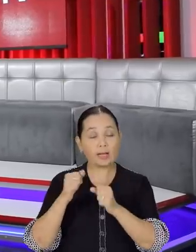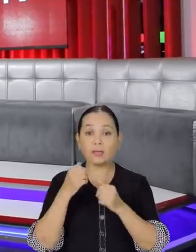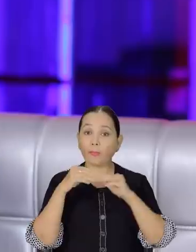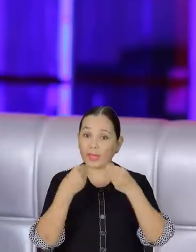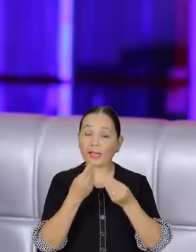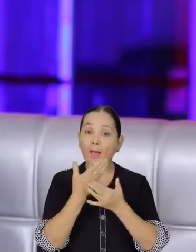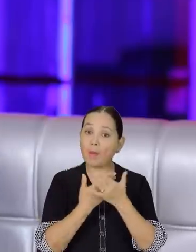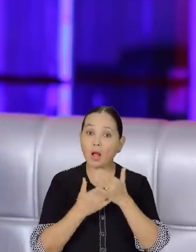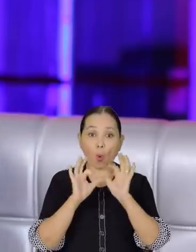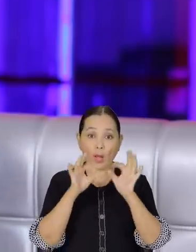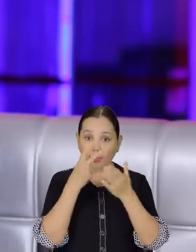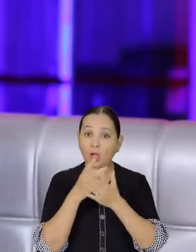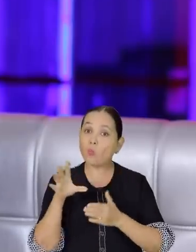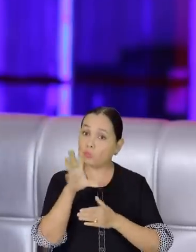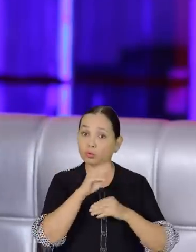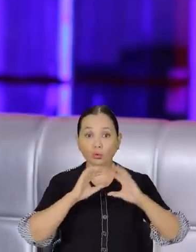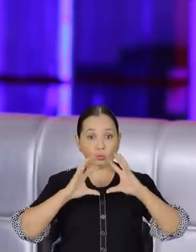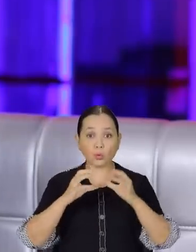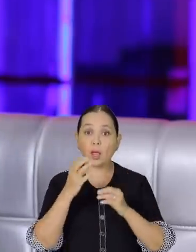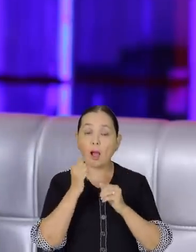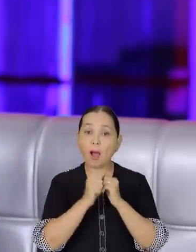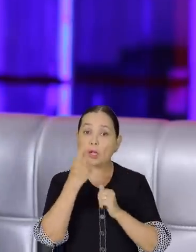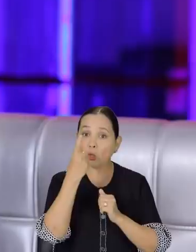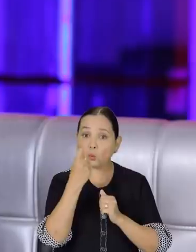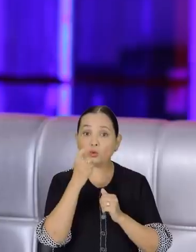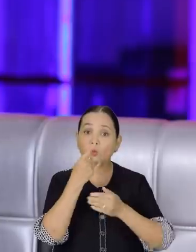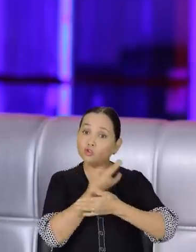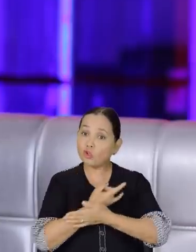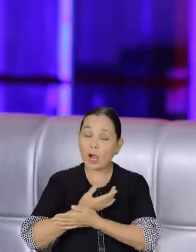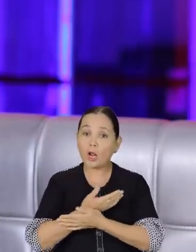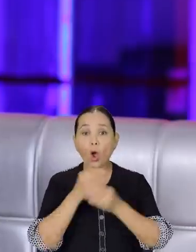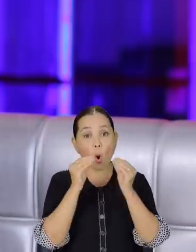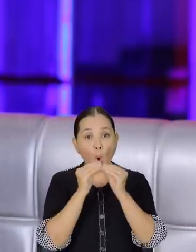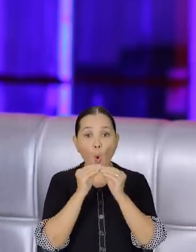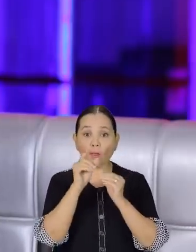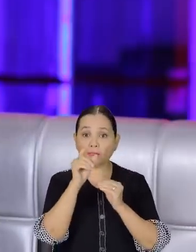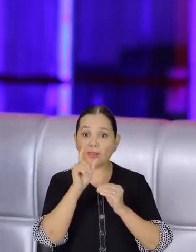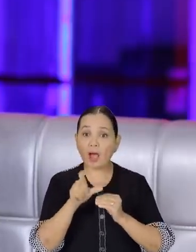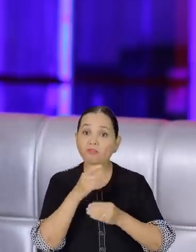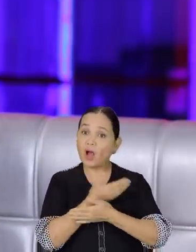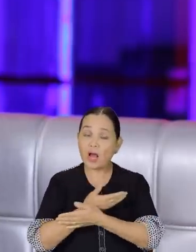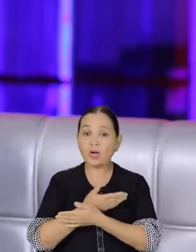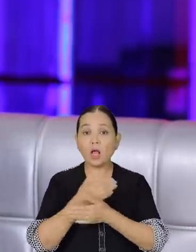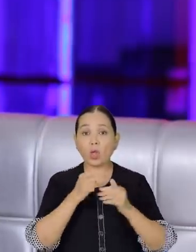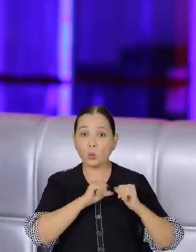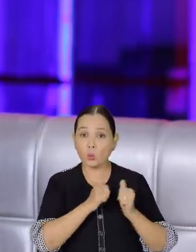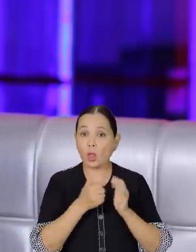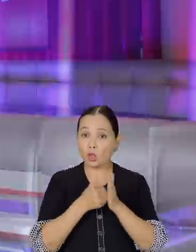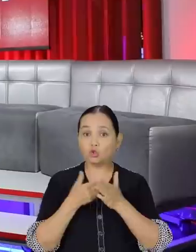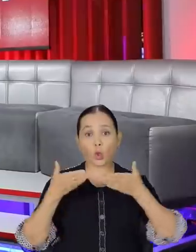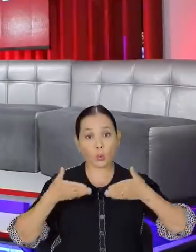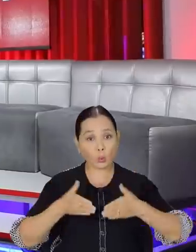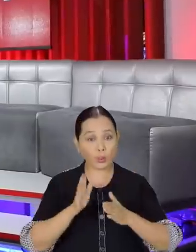bergan ma'lumotlarga qaraganda butun dunyo bo'yicha har 100 ming chaqaloqdan 6-10 nafari tug'ma yurak nuqsoni bilan dunyoga keladi.